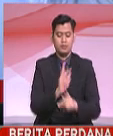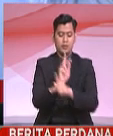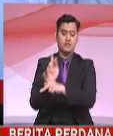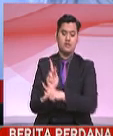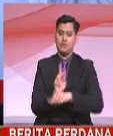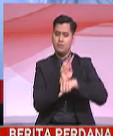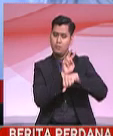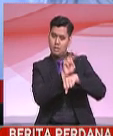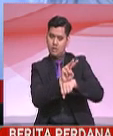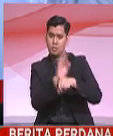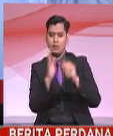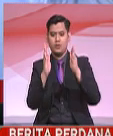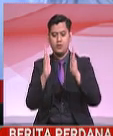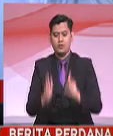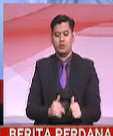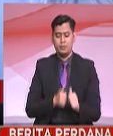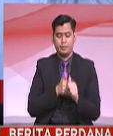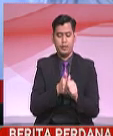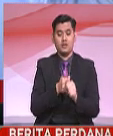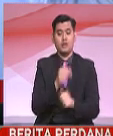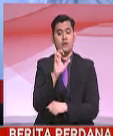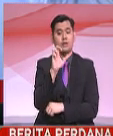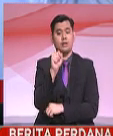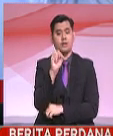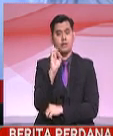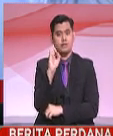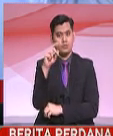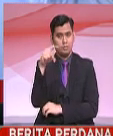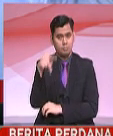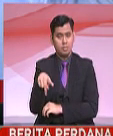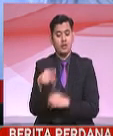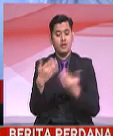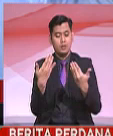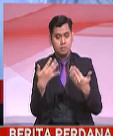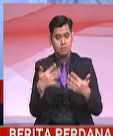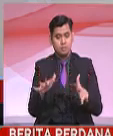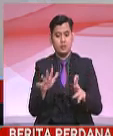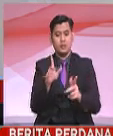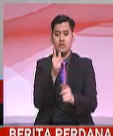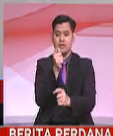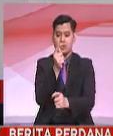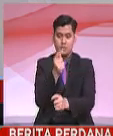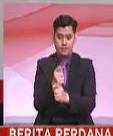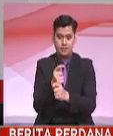pelanggan agar mematuhi SOP yang ditetapkan.